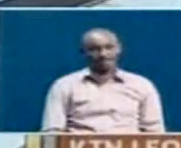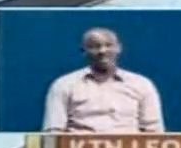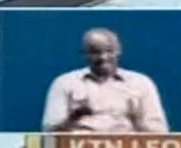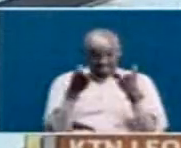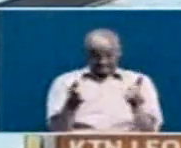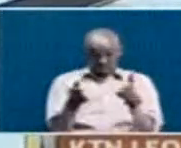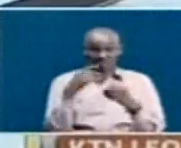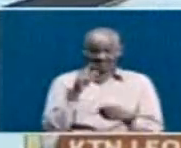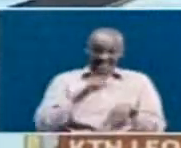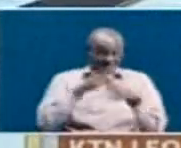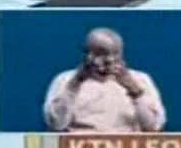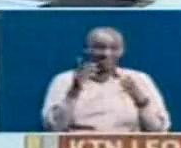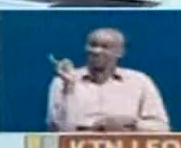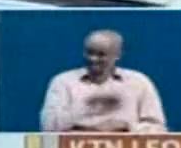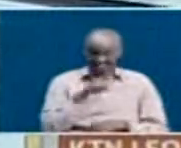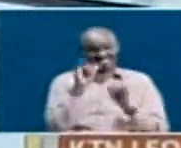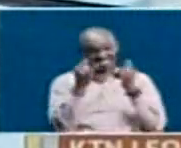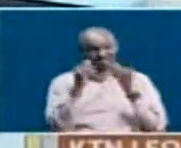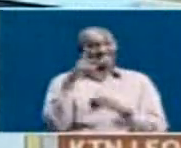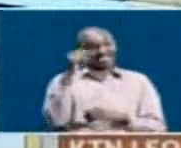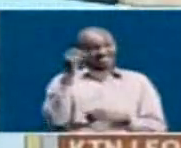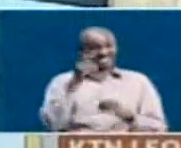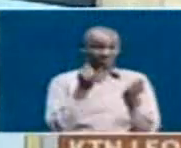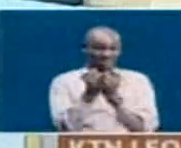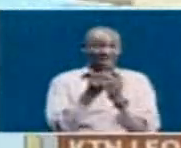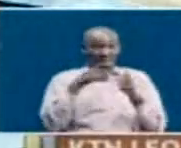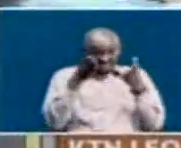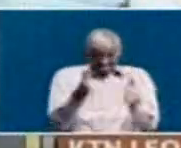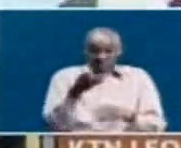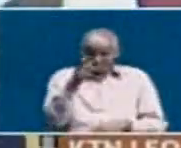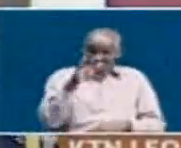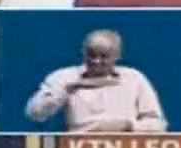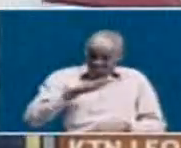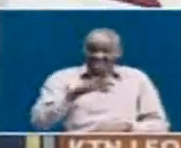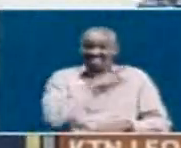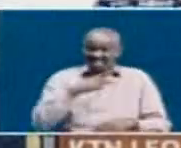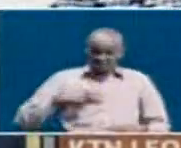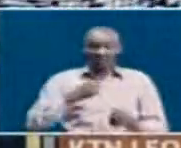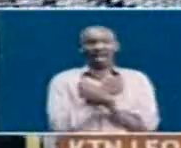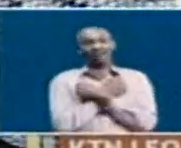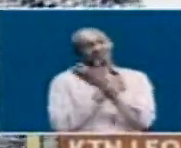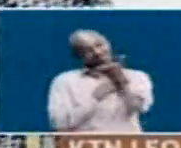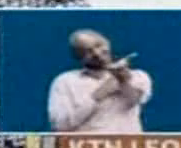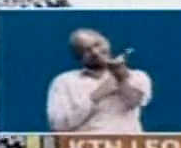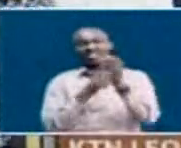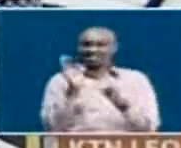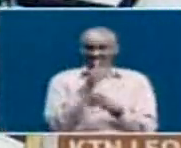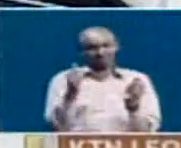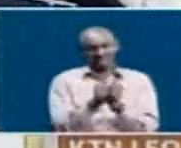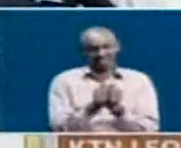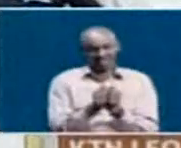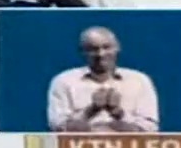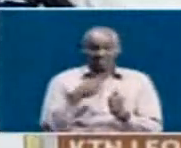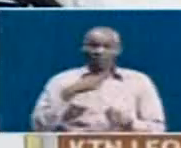Na mtazamaji hadi kufika hapo nakamilisha taarifa za Kete leo weekend, lakini sanaa uwanjani wako Mfalme wa Mapenzi ndio atuimbia sasa, si? Njoo hapa tuimbe pamoja kisha. Mimi